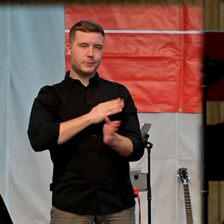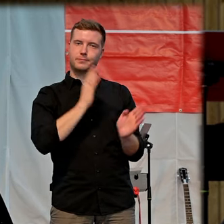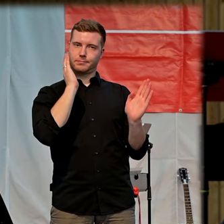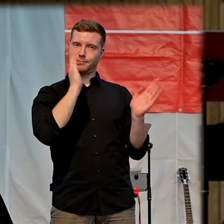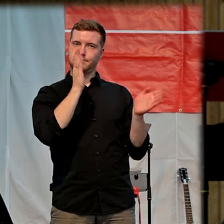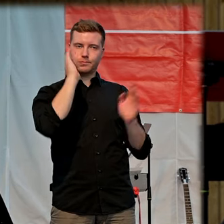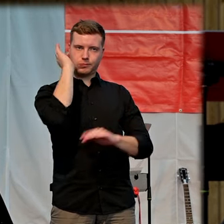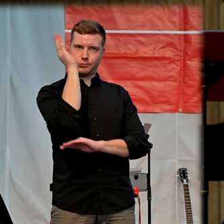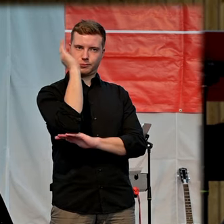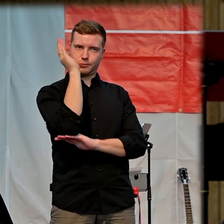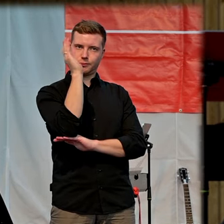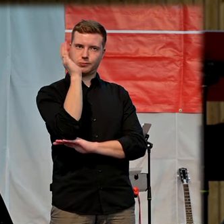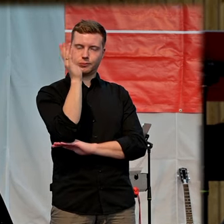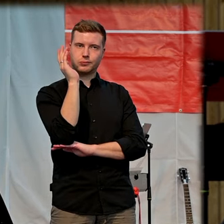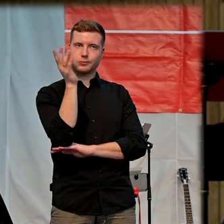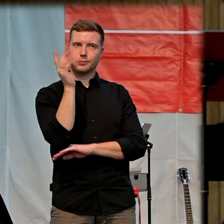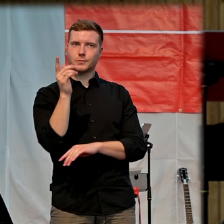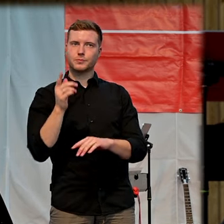besonders Spiritualität und